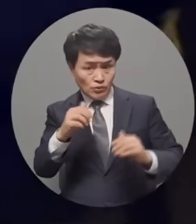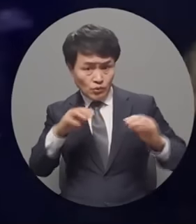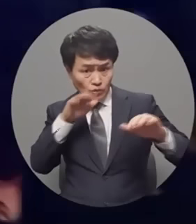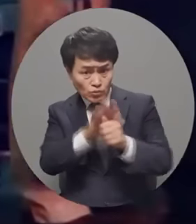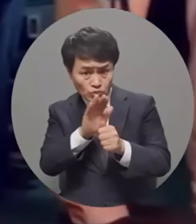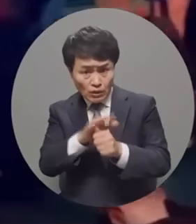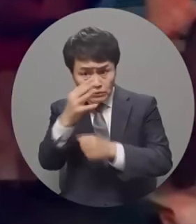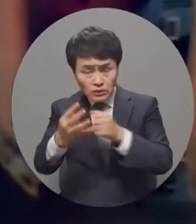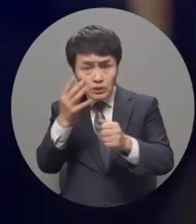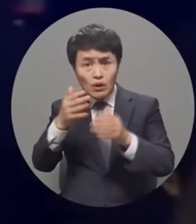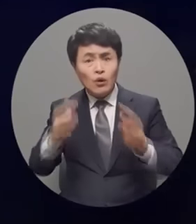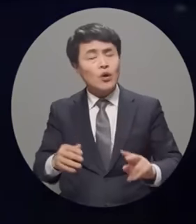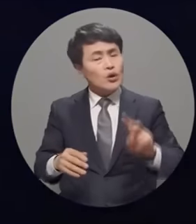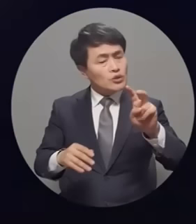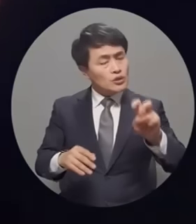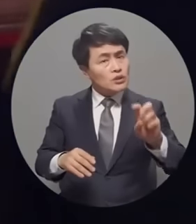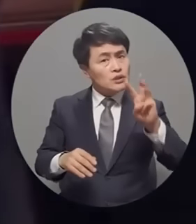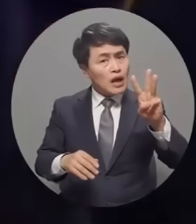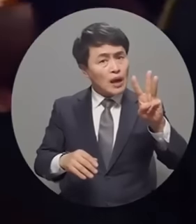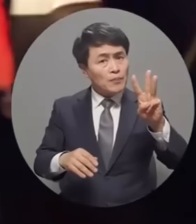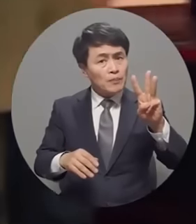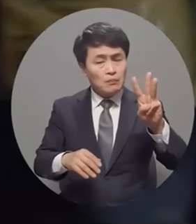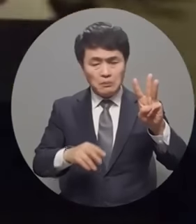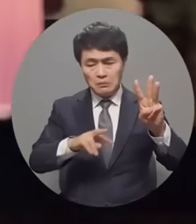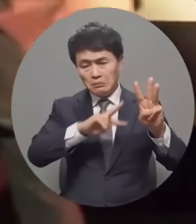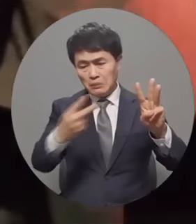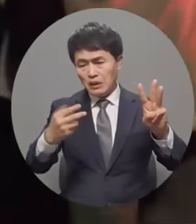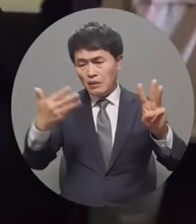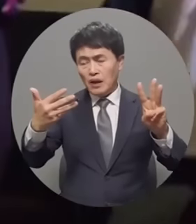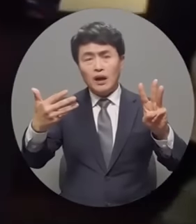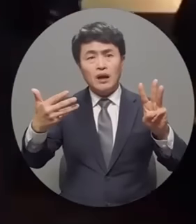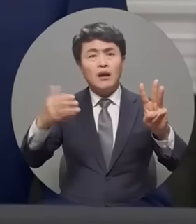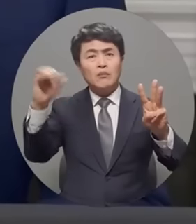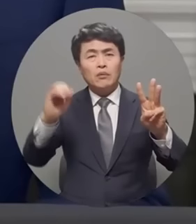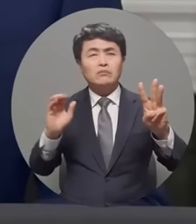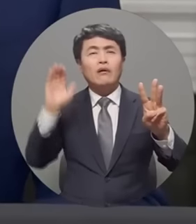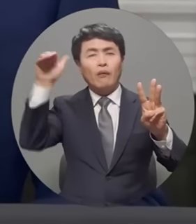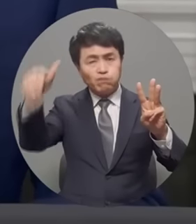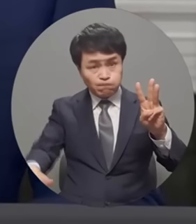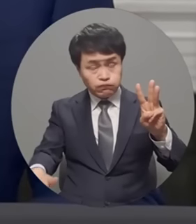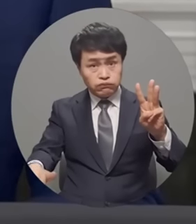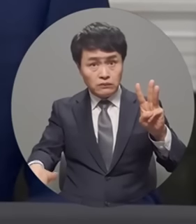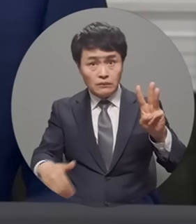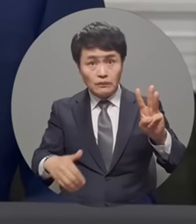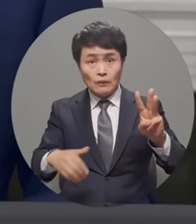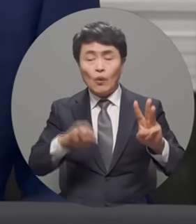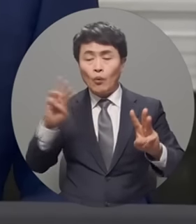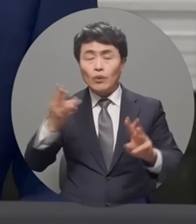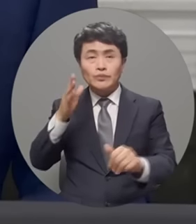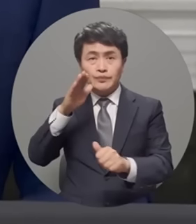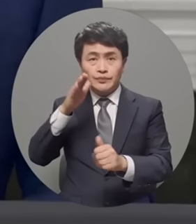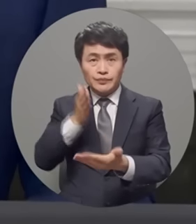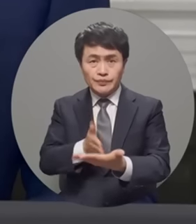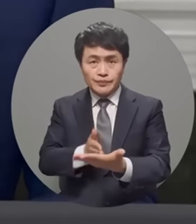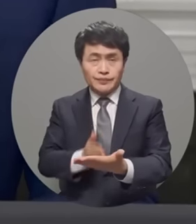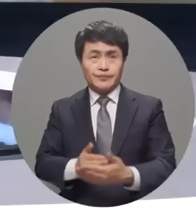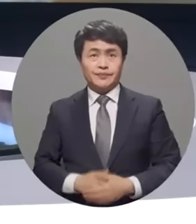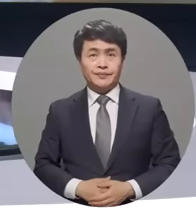사이 23%포인트에서 8%로 급락했습니다. 워싱턴에서 MBC 뉴스 왕중명입니다.